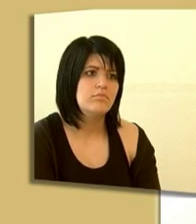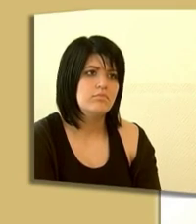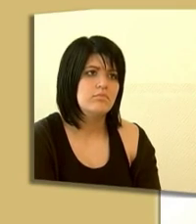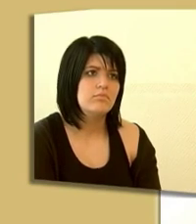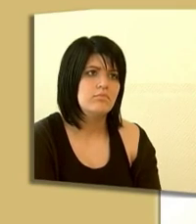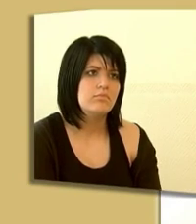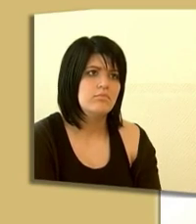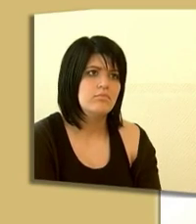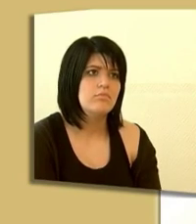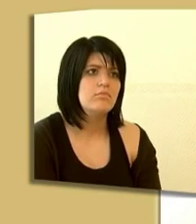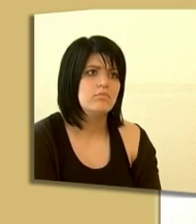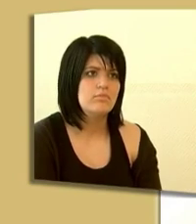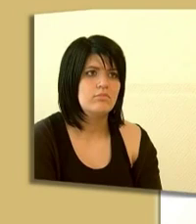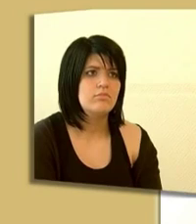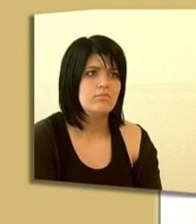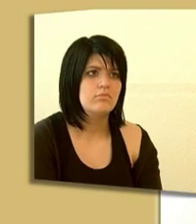Je l'amène